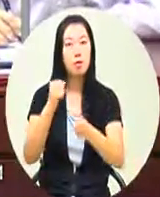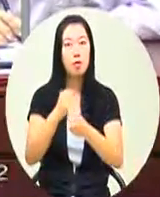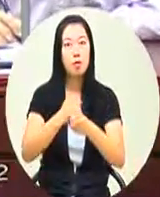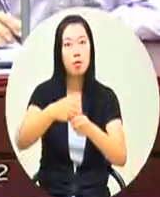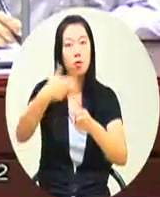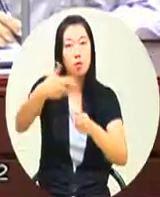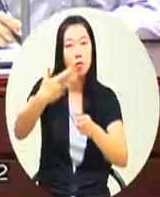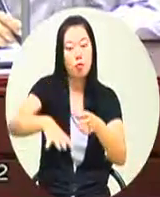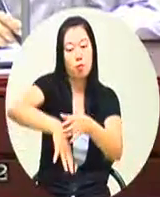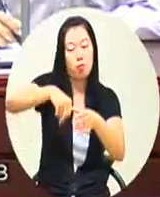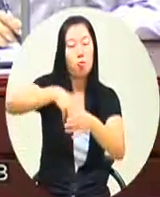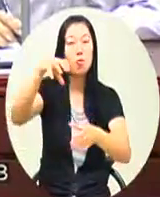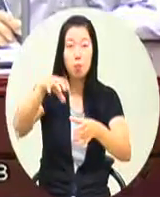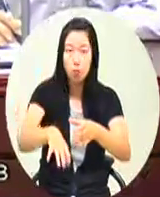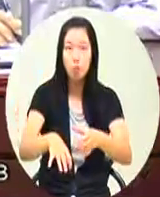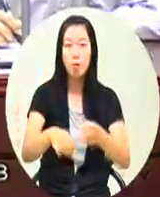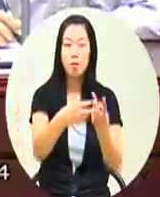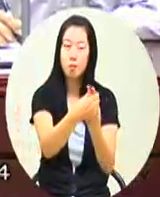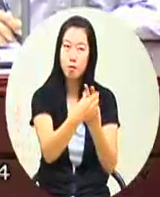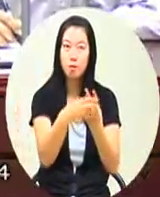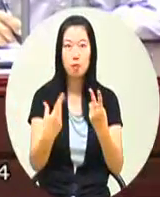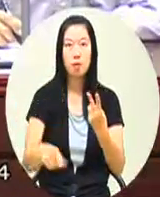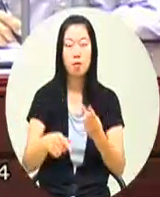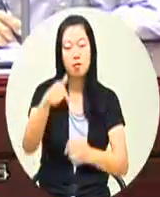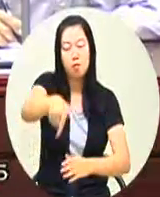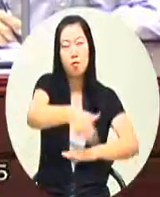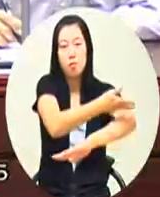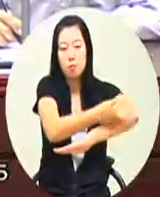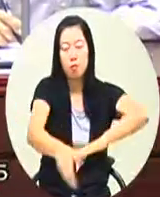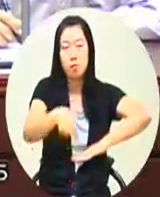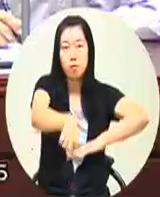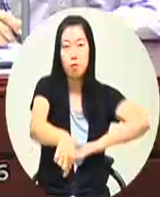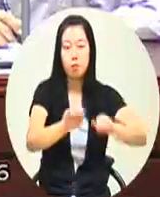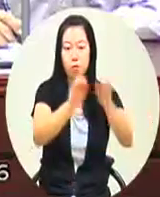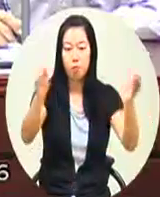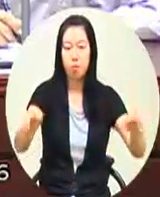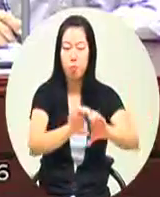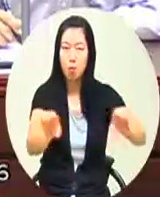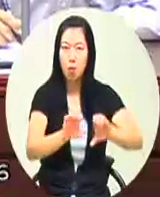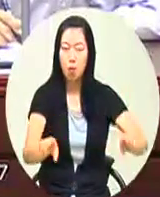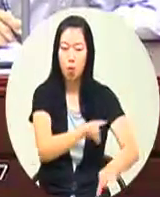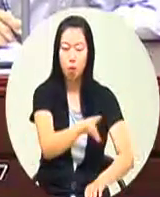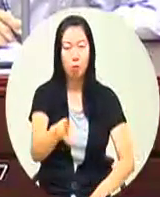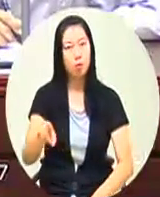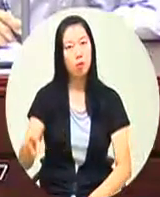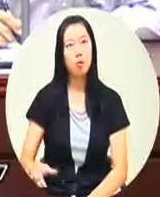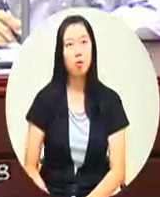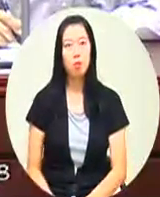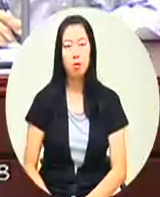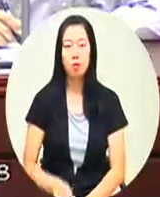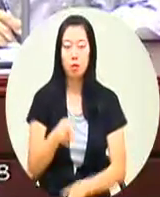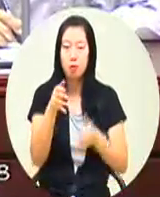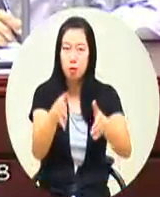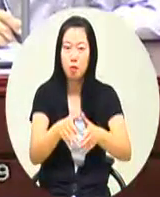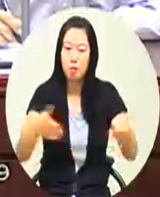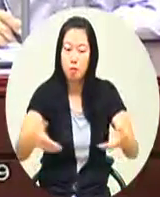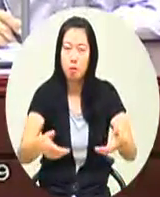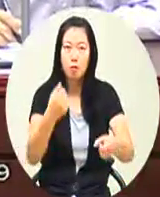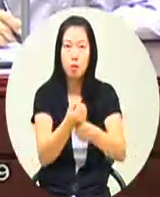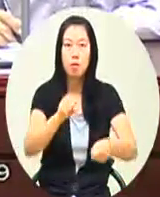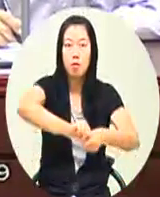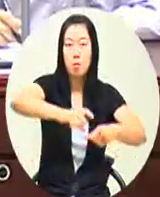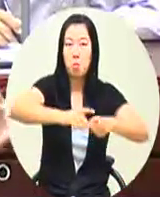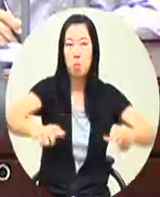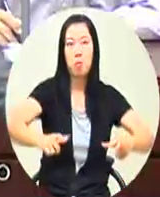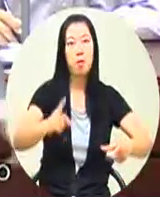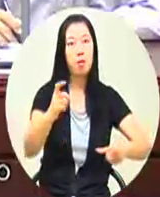站。那下游端有时候很多乡涵跟议员报告比较没有办法去做加大， 因为下游